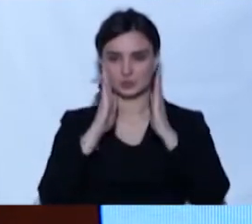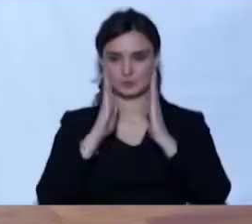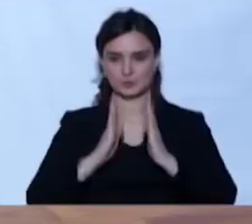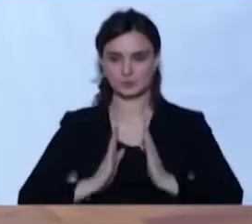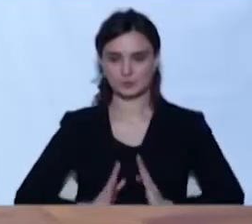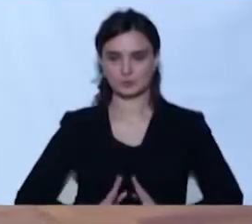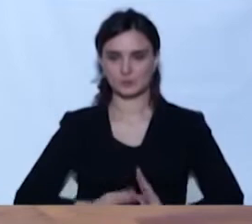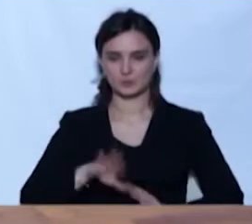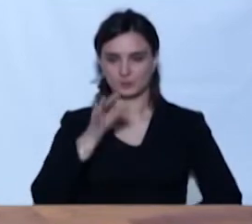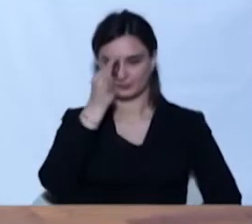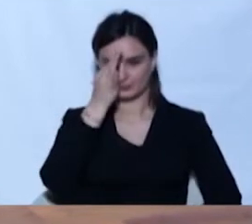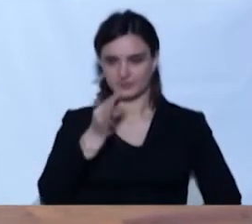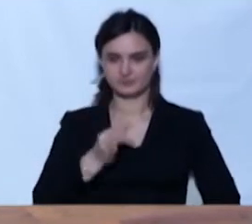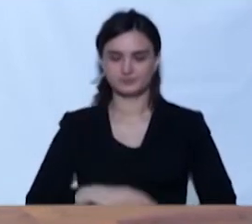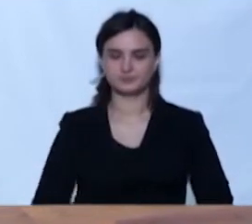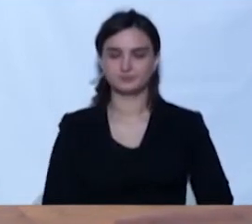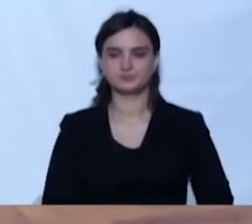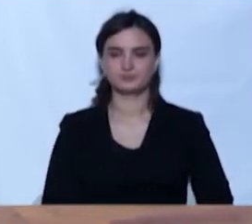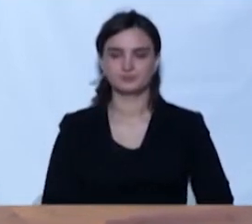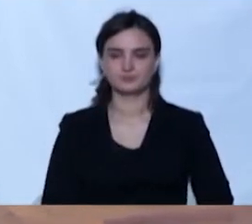სწორი. ეს ბერძნებმა